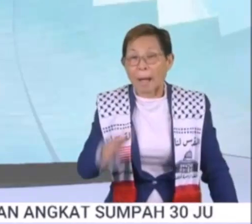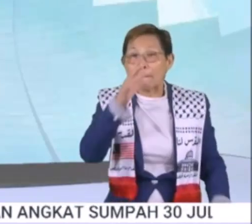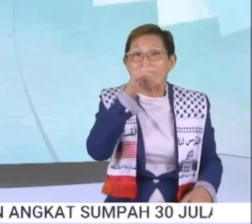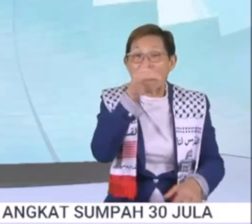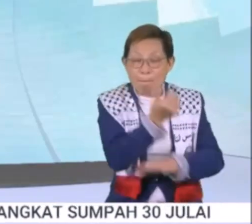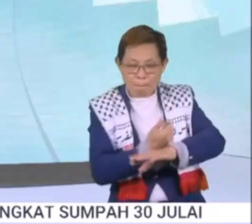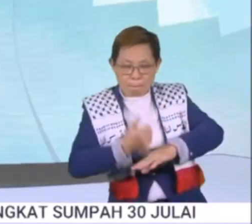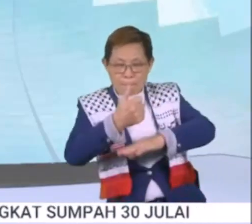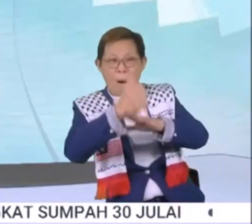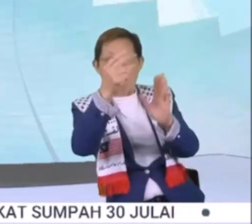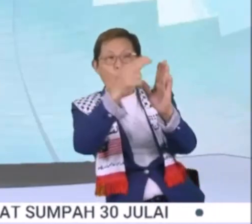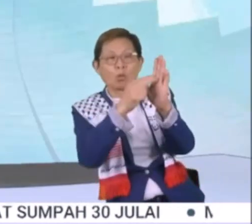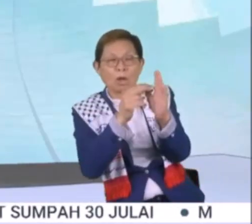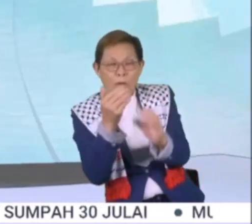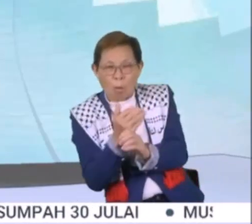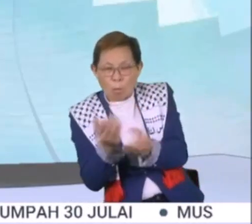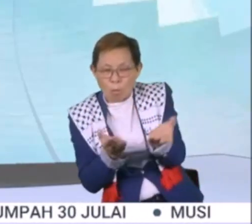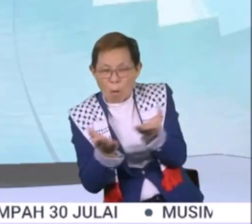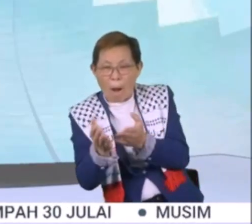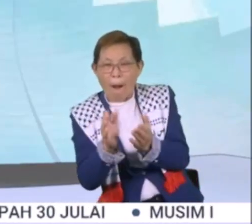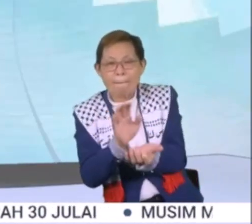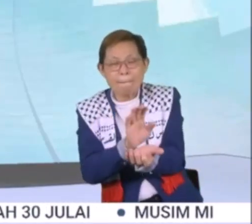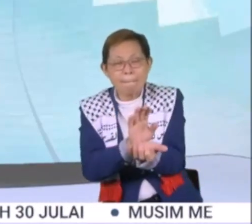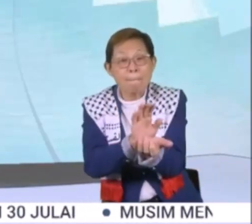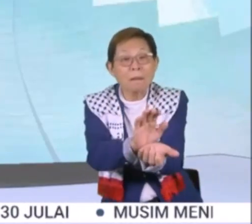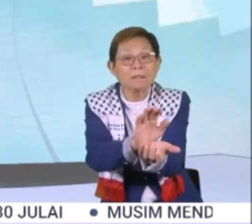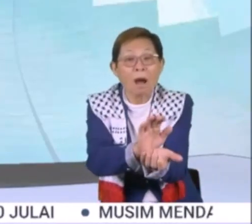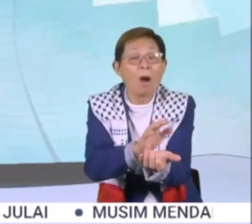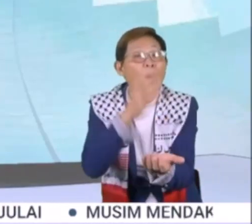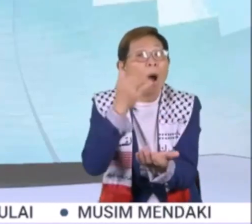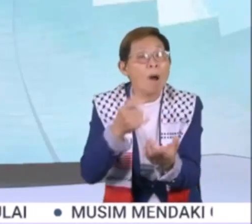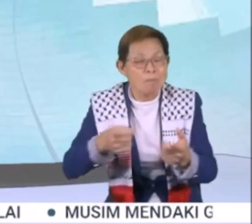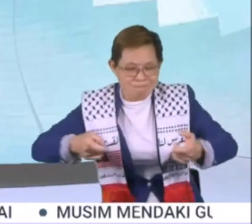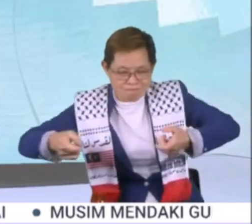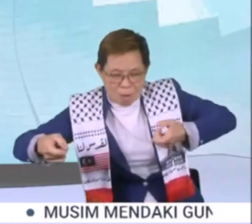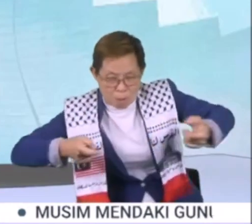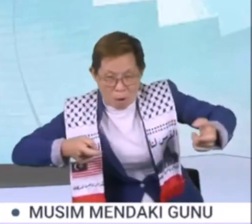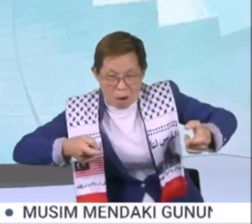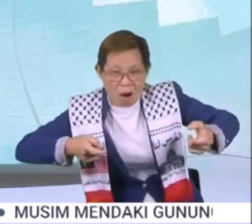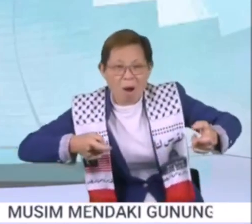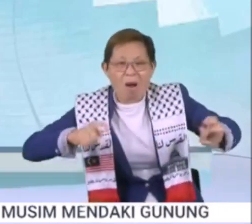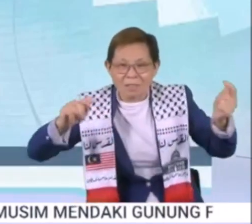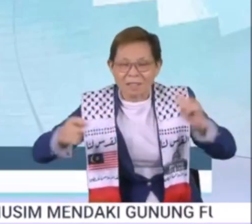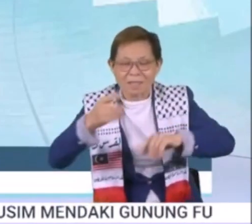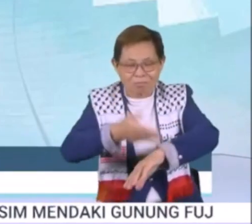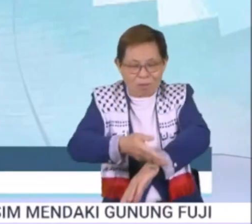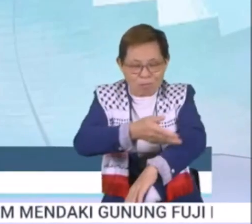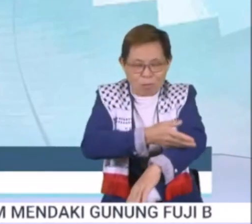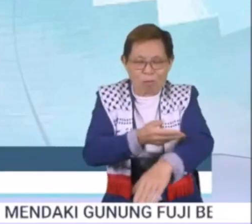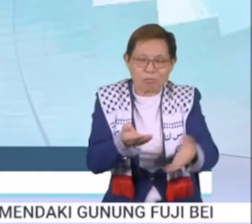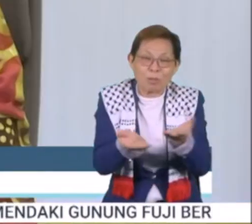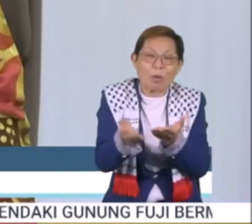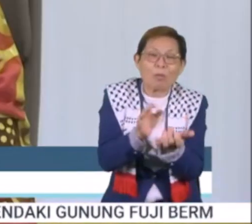Melaka menubuhkan undang-undang kecil perkhidmatan beca. Tujuannya bagi menyelaras dan menambah baik perkhidmatan tersebut.